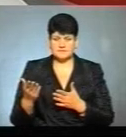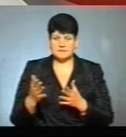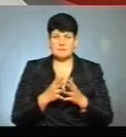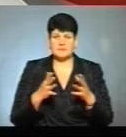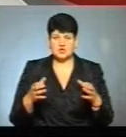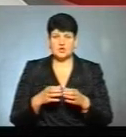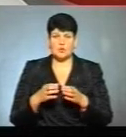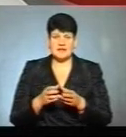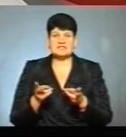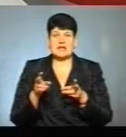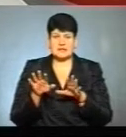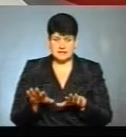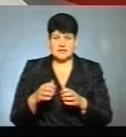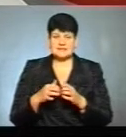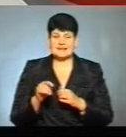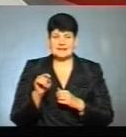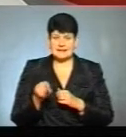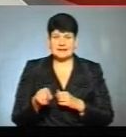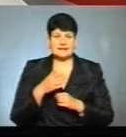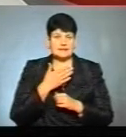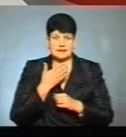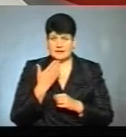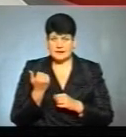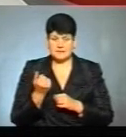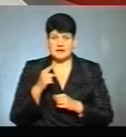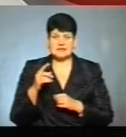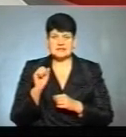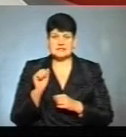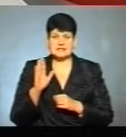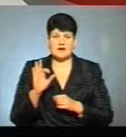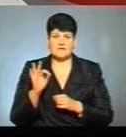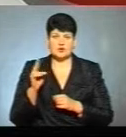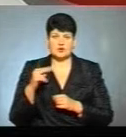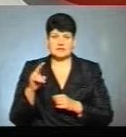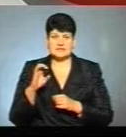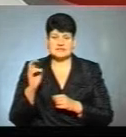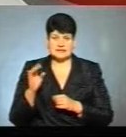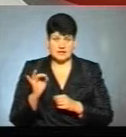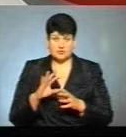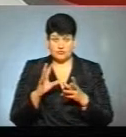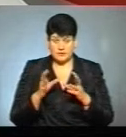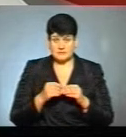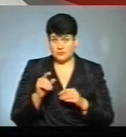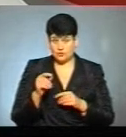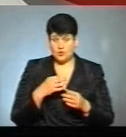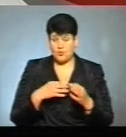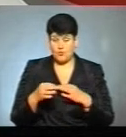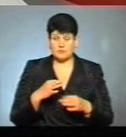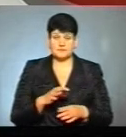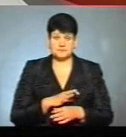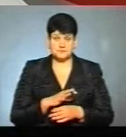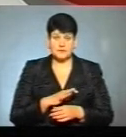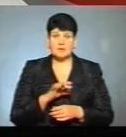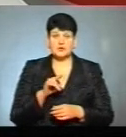більше громад залишили, але серед них також немає Заводської. Що, в принципі, ми також в понеділок обговорювали про те,